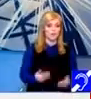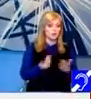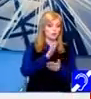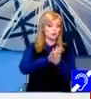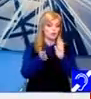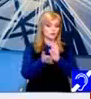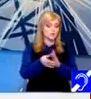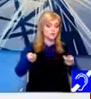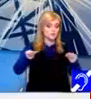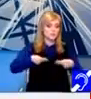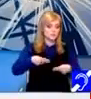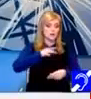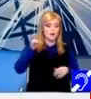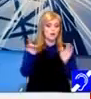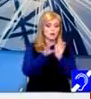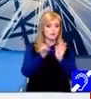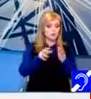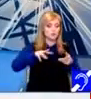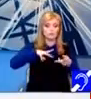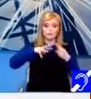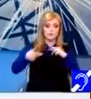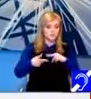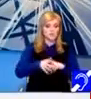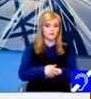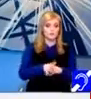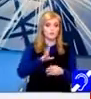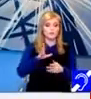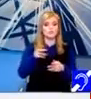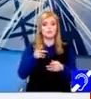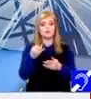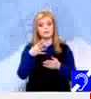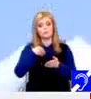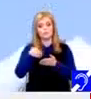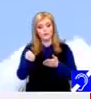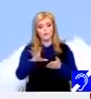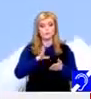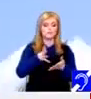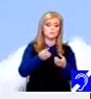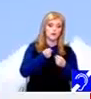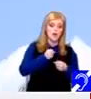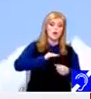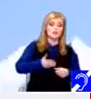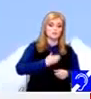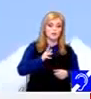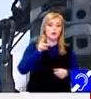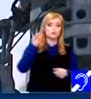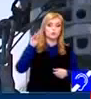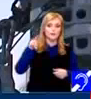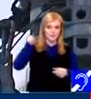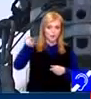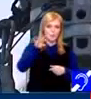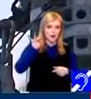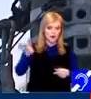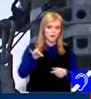Noile contracte de achiziție a energiei electrice nu schimbă nici proporția de cumpărare și nici furnizorii. Centrala de la Cuciurgan din regiunea